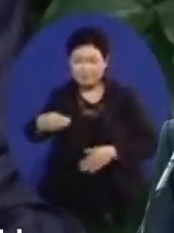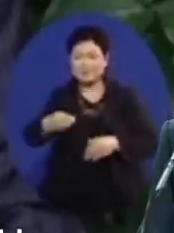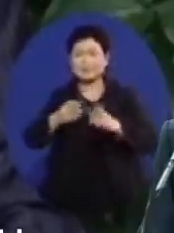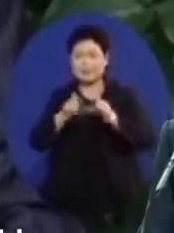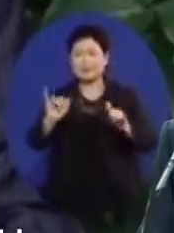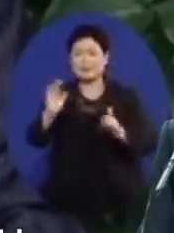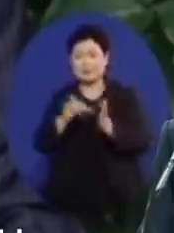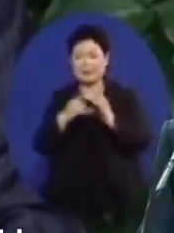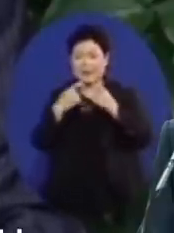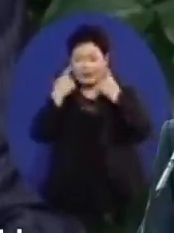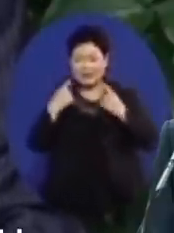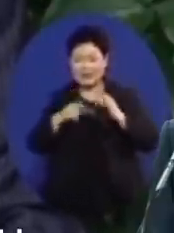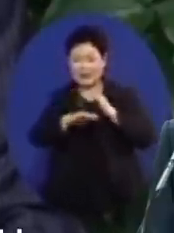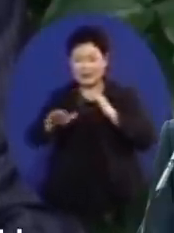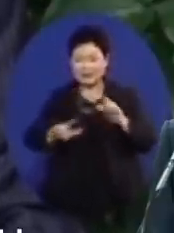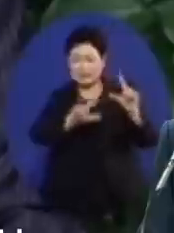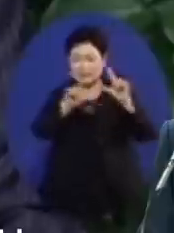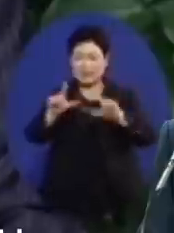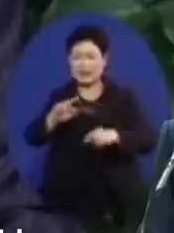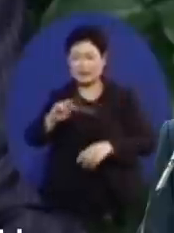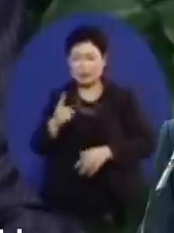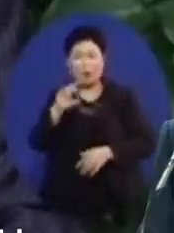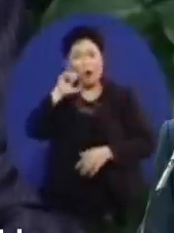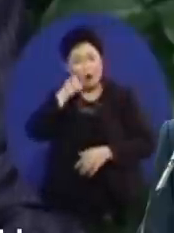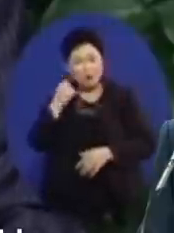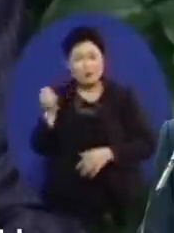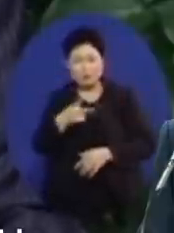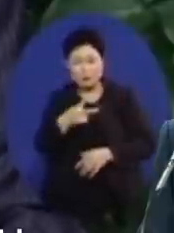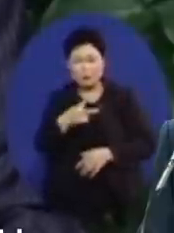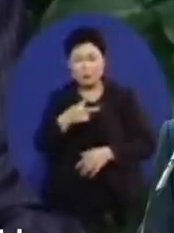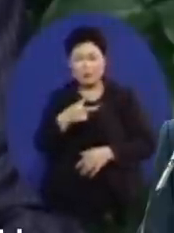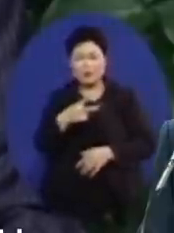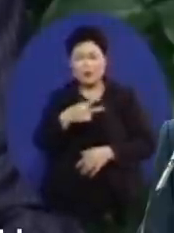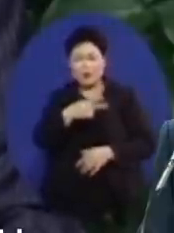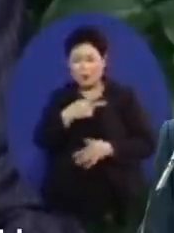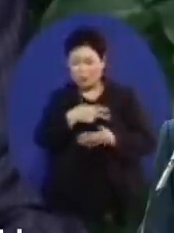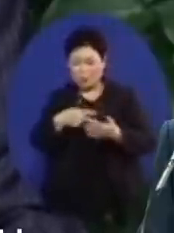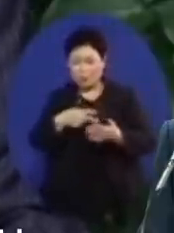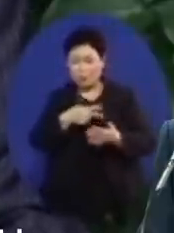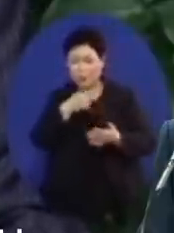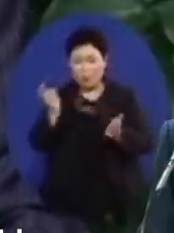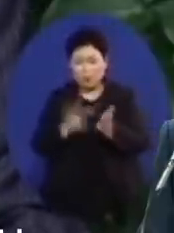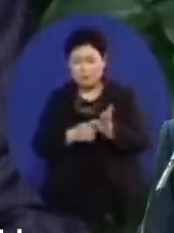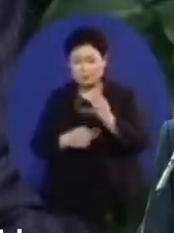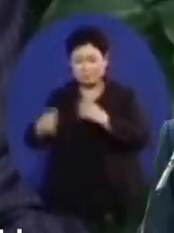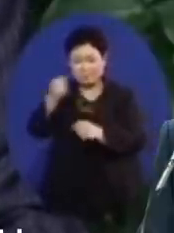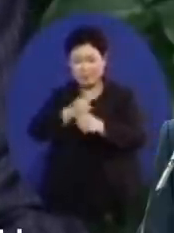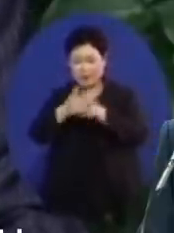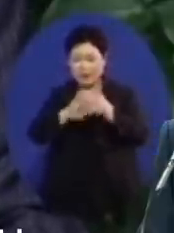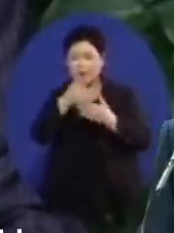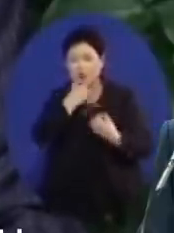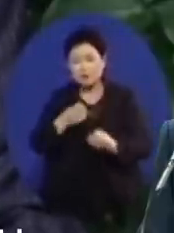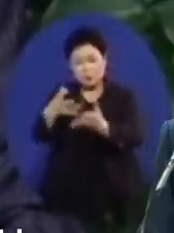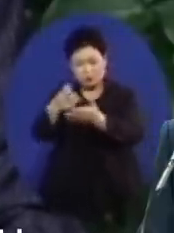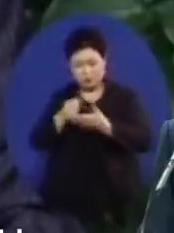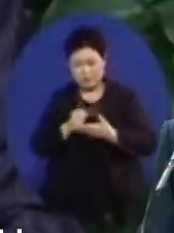우리 개인 가정 생활도 어려워도 곧장 회복하고 하나님이 복을 주시는